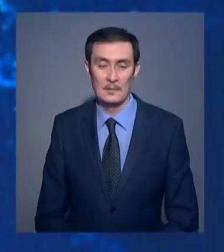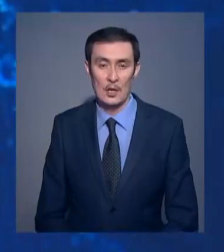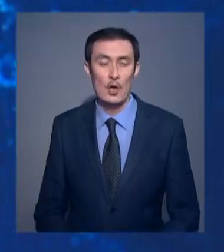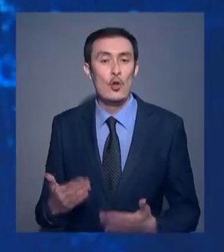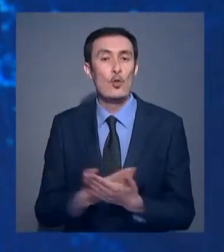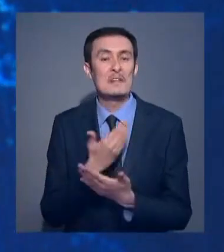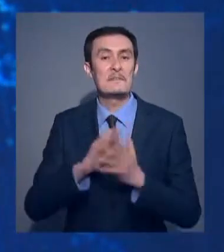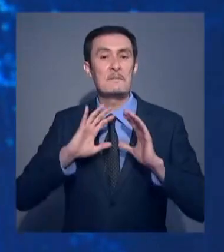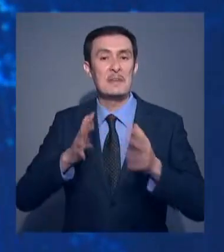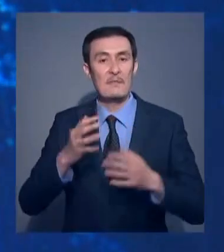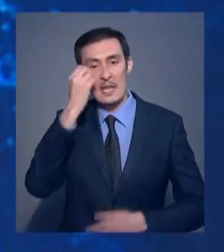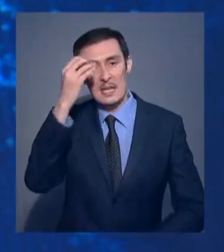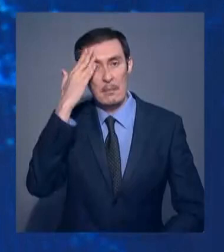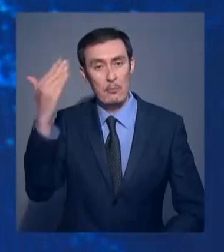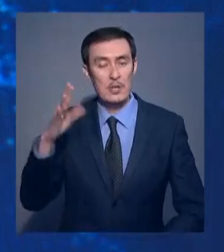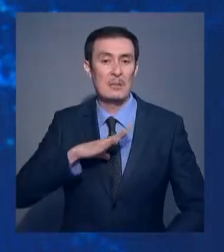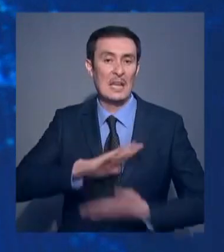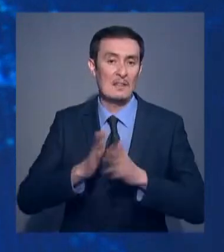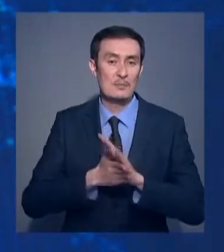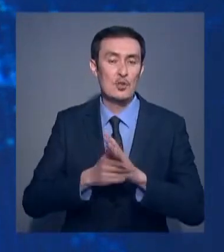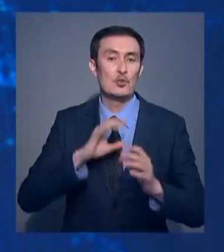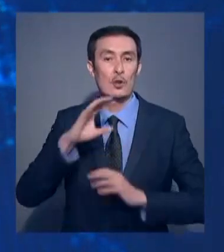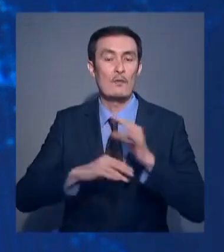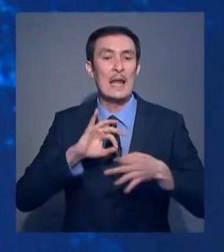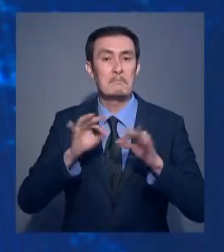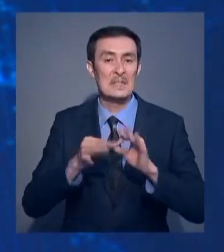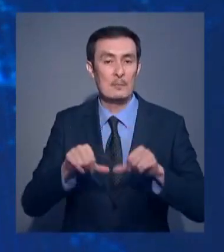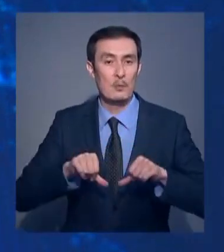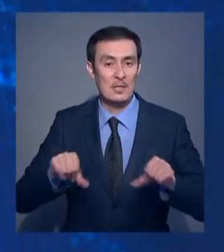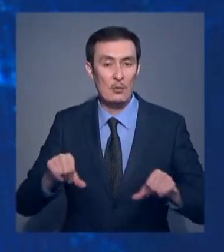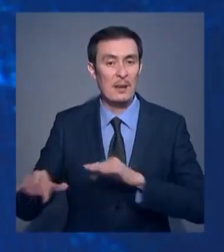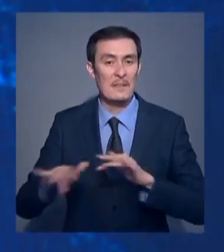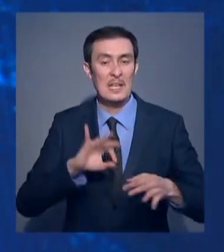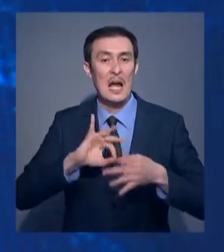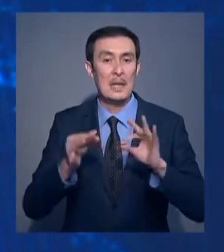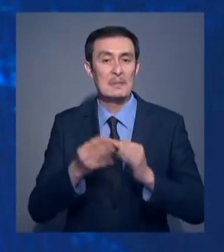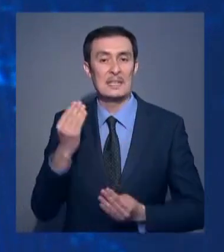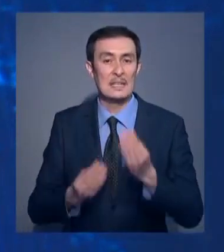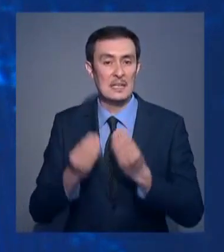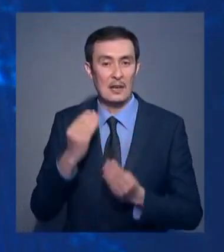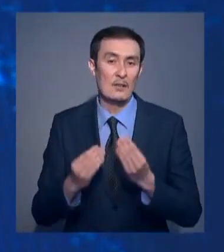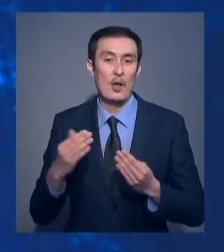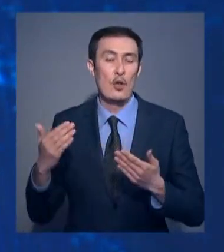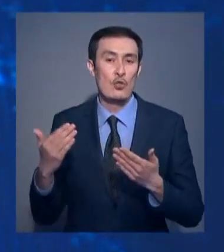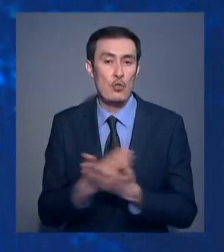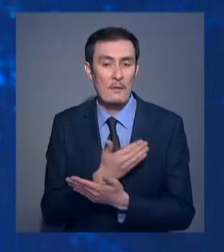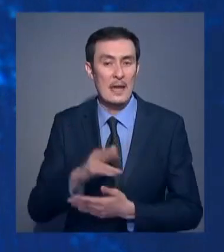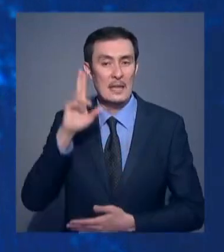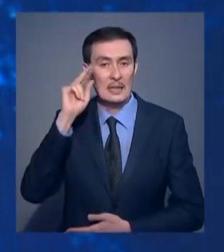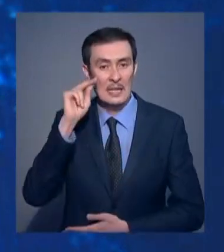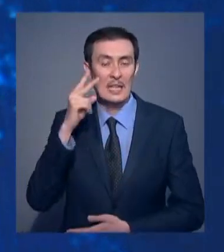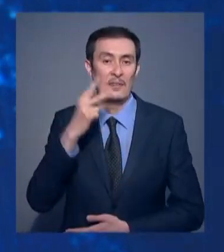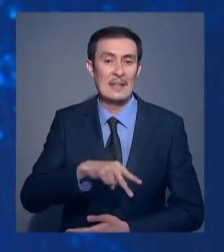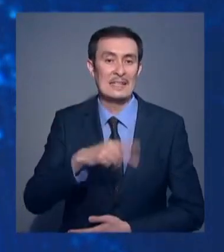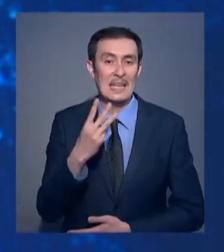К новостям в мире. Япония договорилась с Международным олимпийским комитетом о проведении Олимпийских игр в Токио. Новая